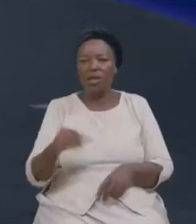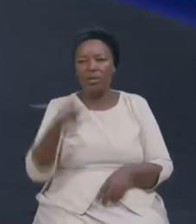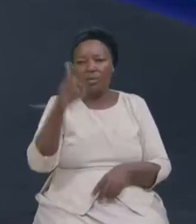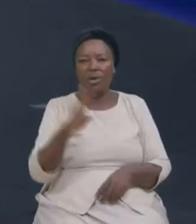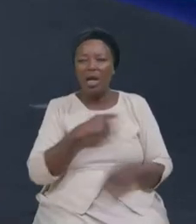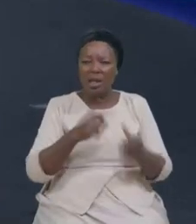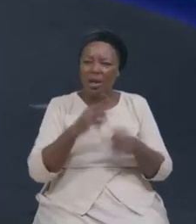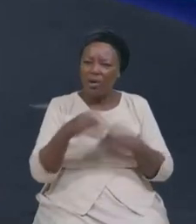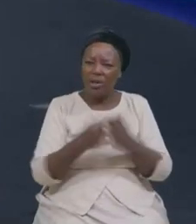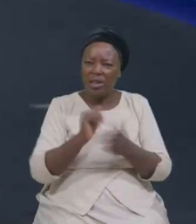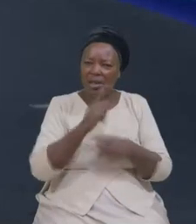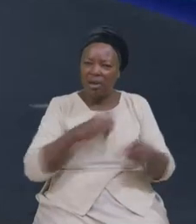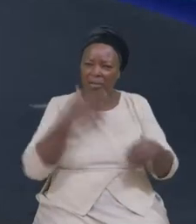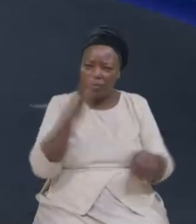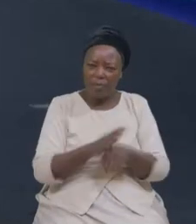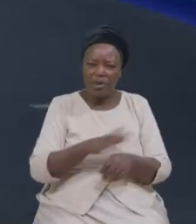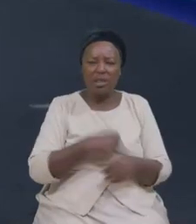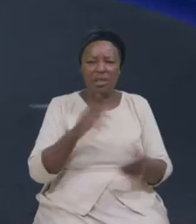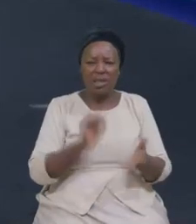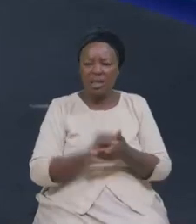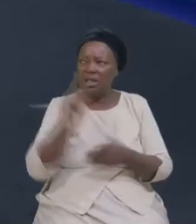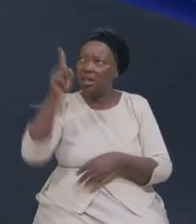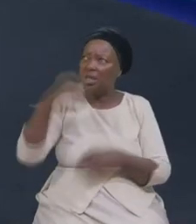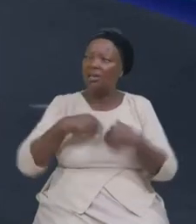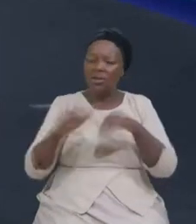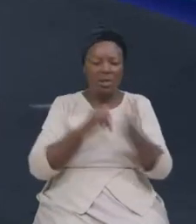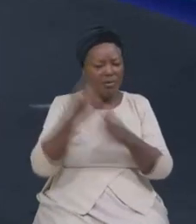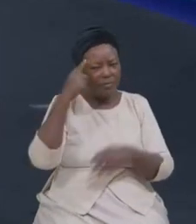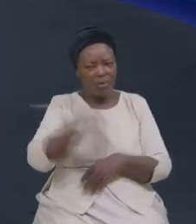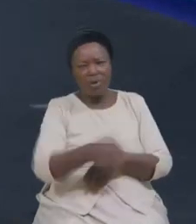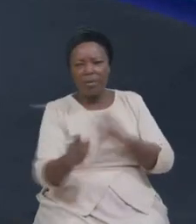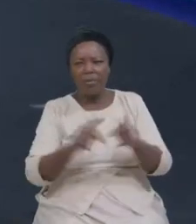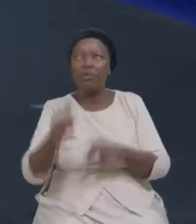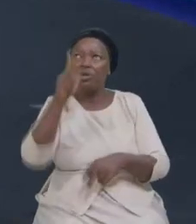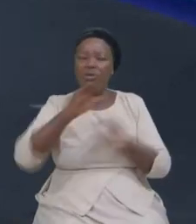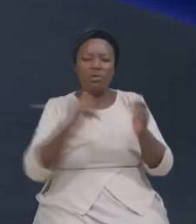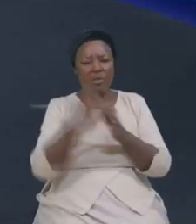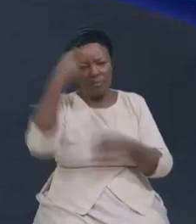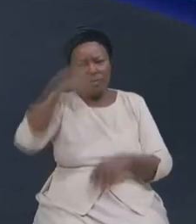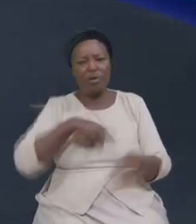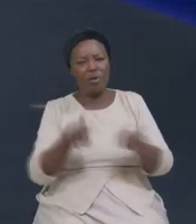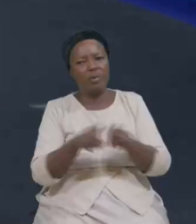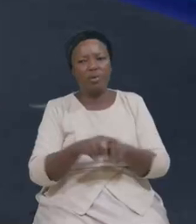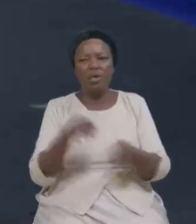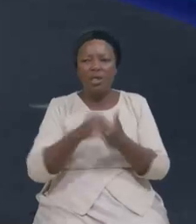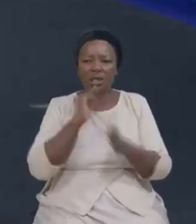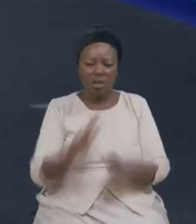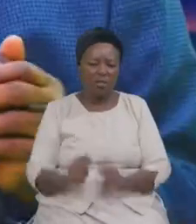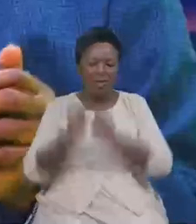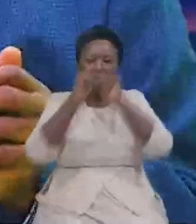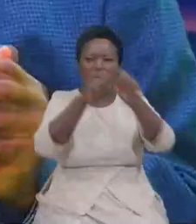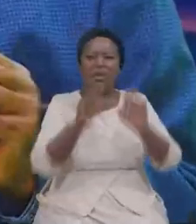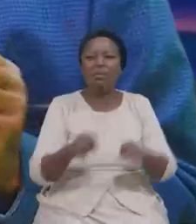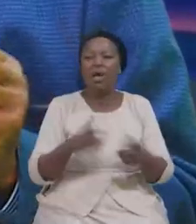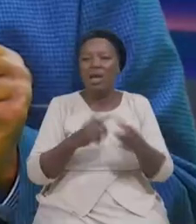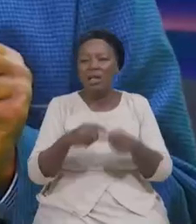aujourd'hui. Et tu dis, il l'a fait pour les autres. Et il le fera pour moi. C'est transférable. Peu importe la solution que